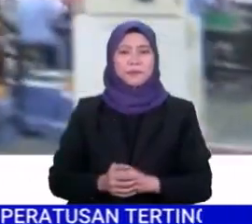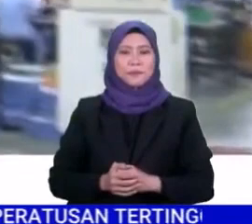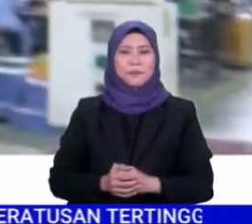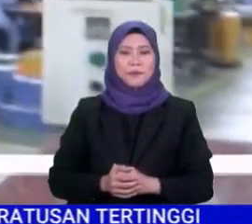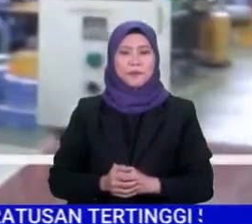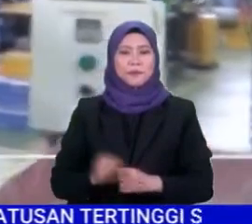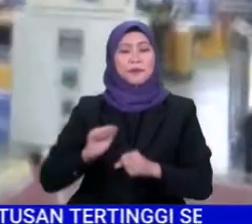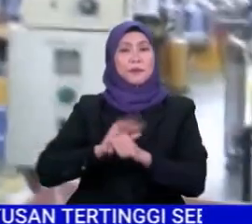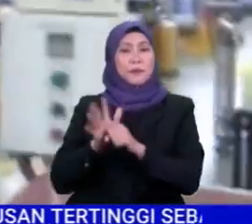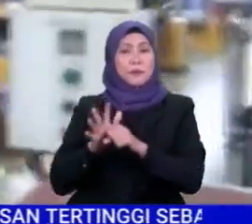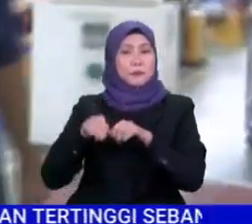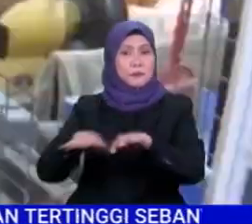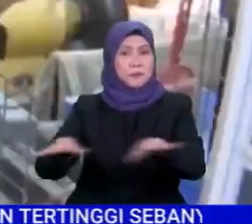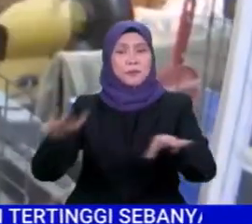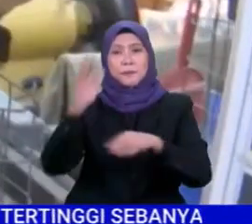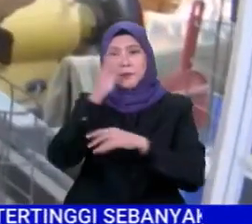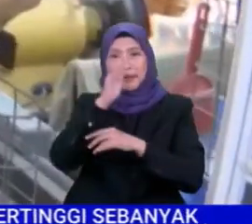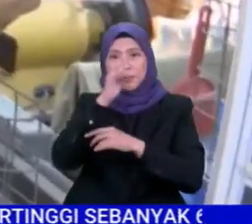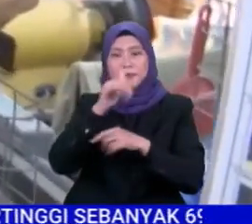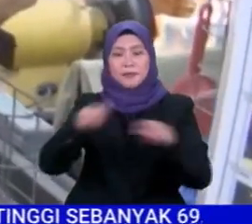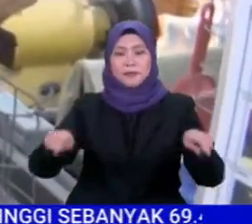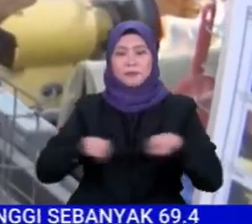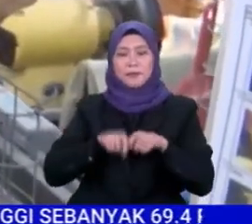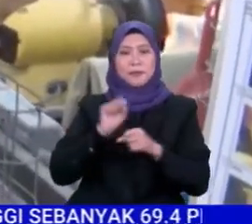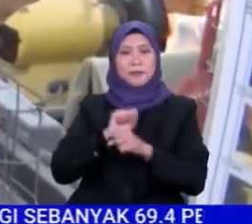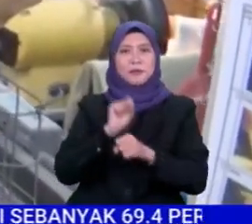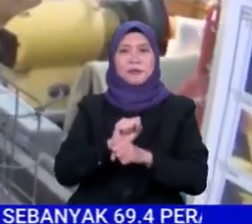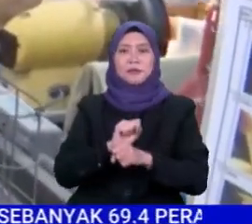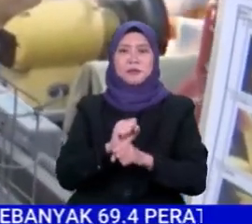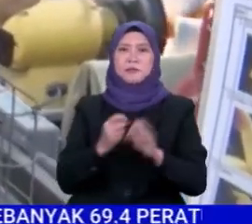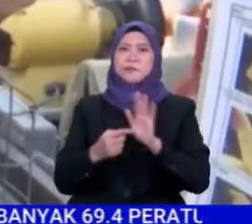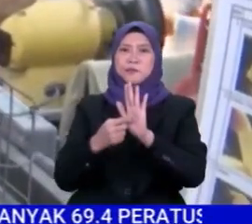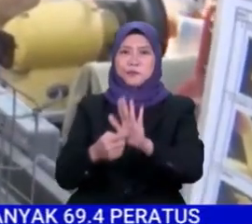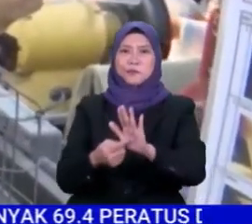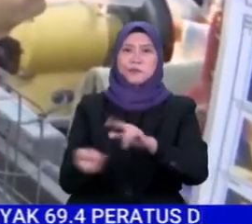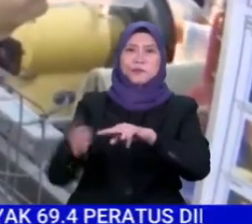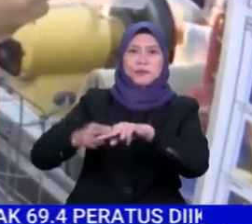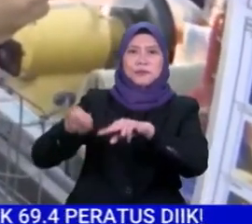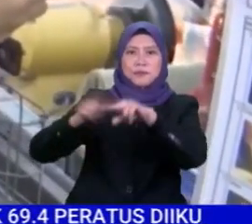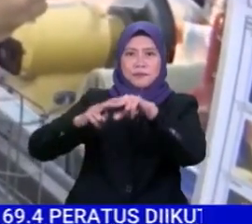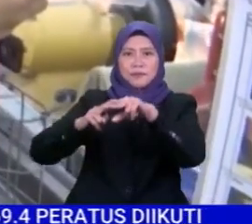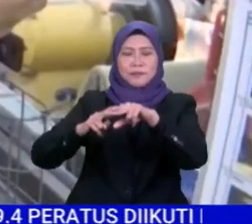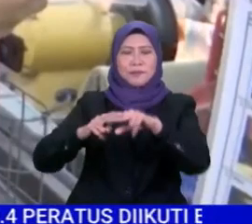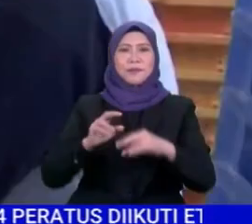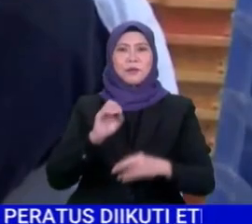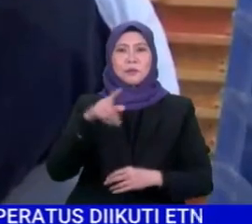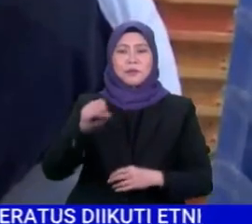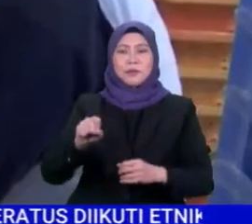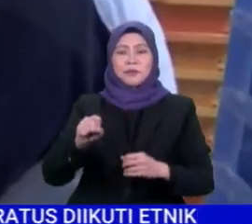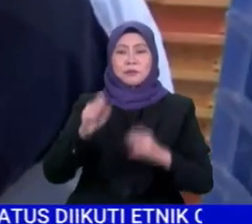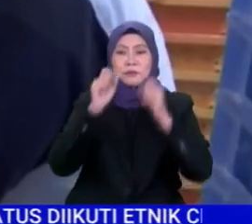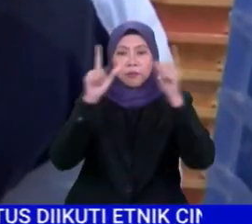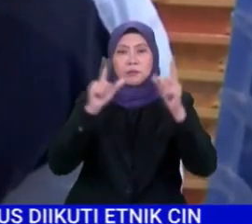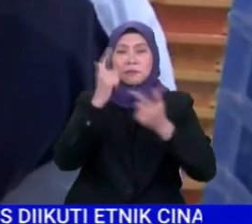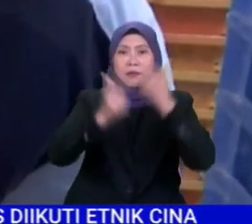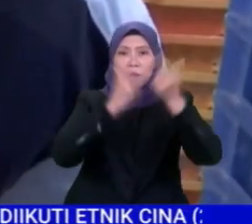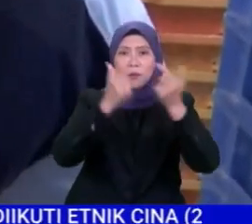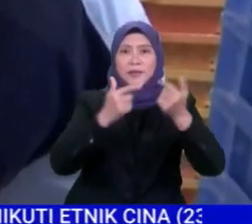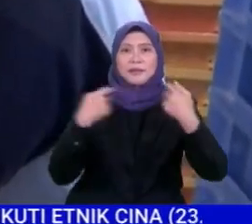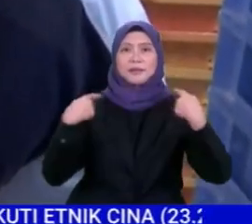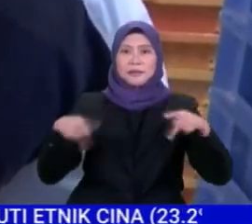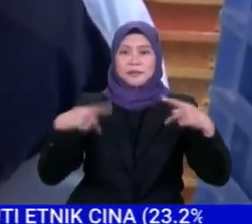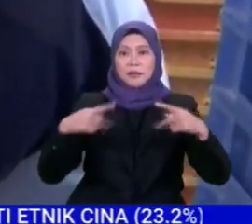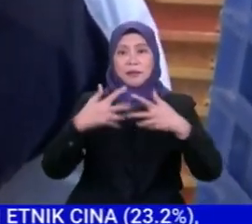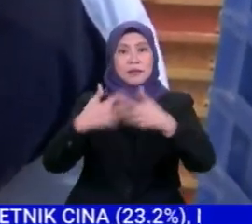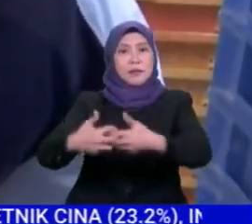Jangkitan COVID-19 di Melaka membabitkan tempat kerja kembali menunjukkan peningkatan. Operasi mengejut dijalankan di premis